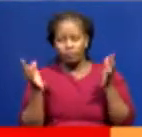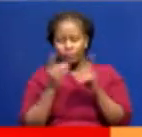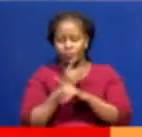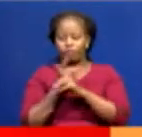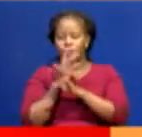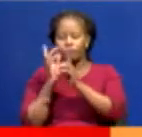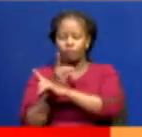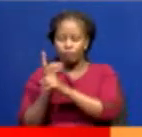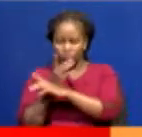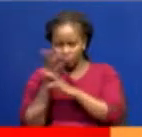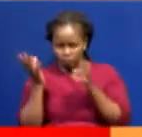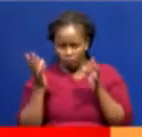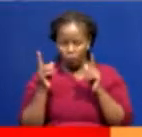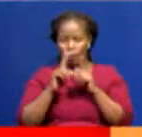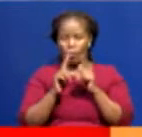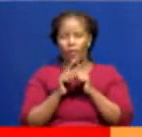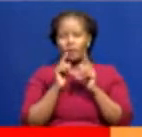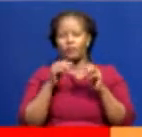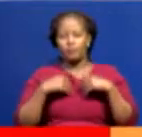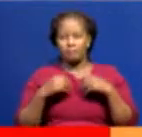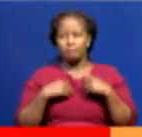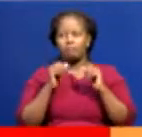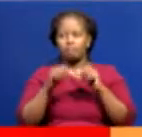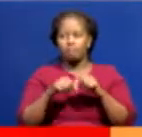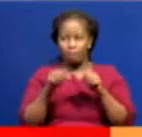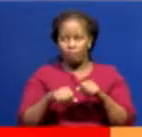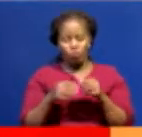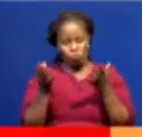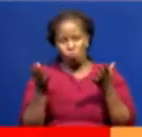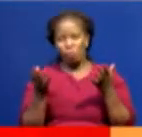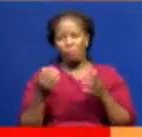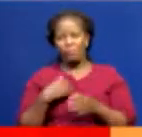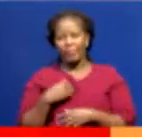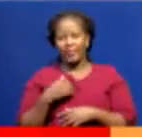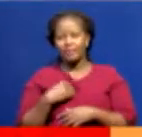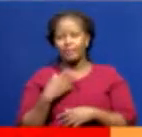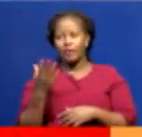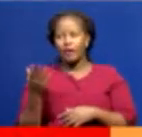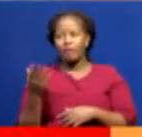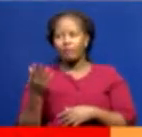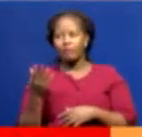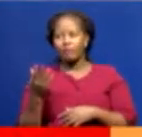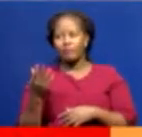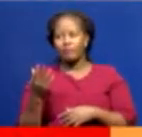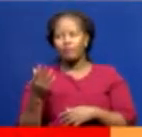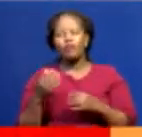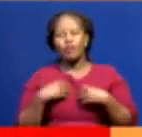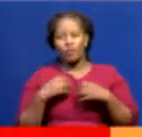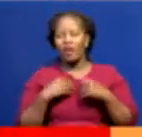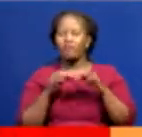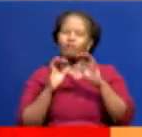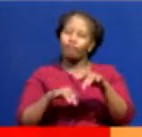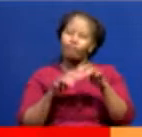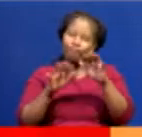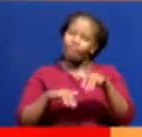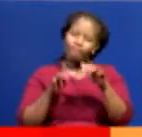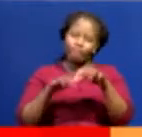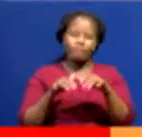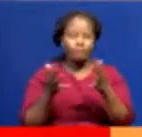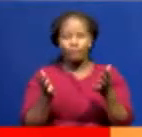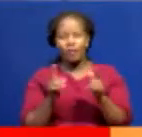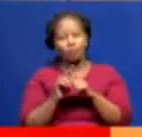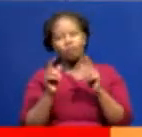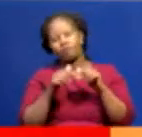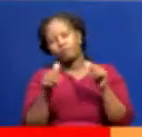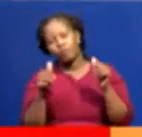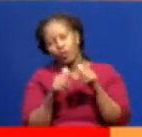wakulima wapate mbolea ili waweze kufanya wapate kidogo Kiswahili kilimo na kujimarisha, ili